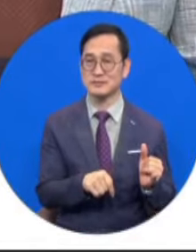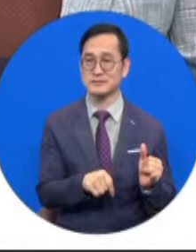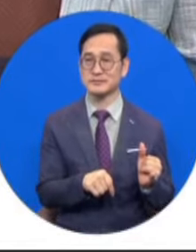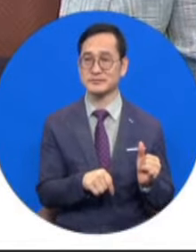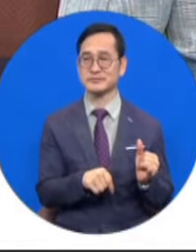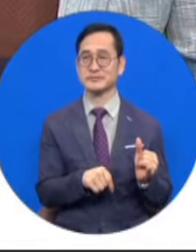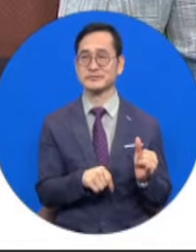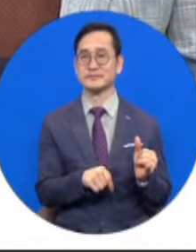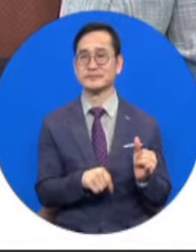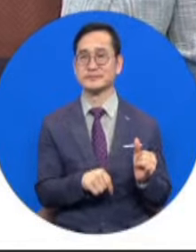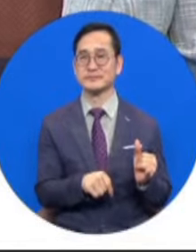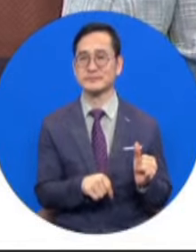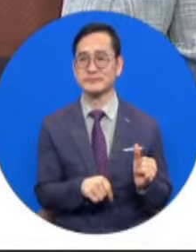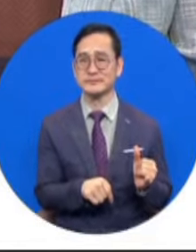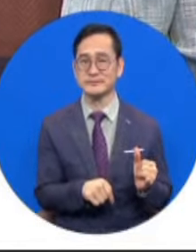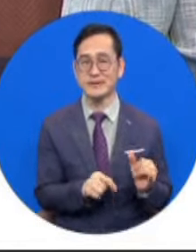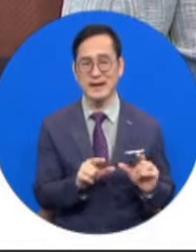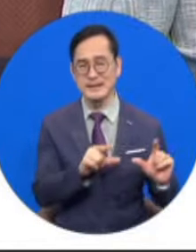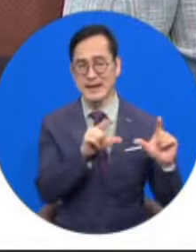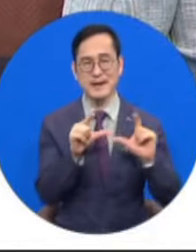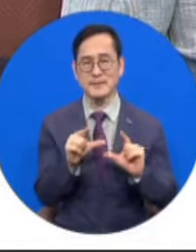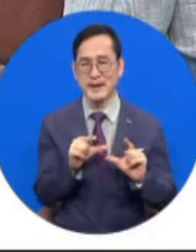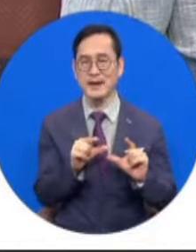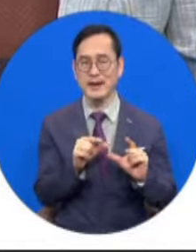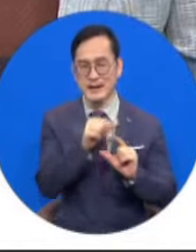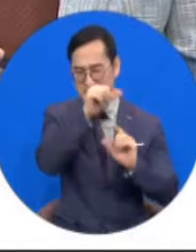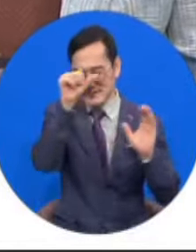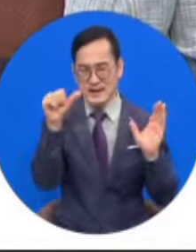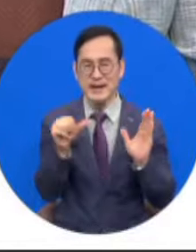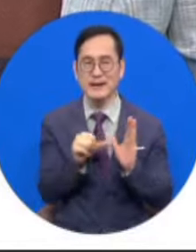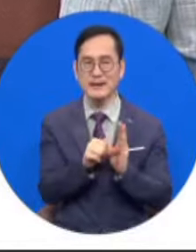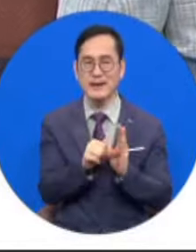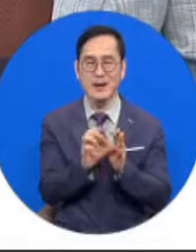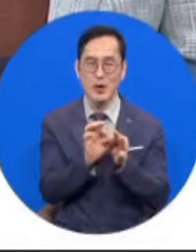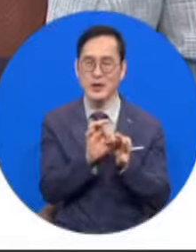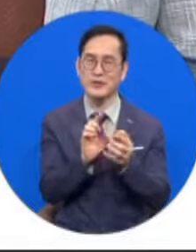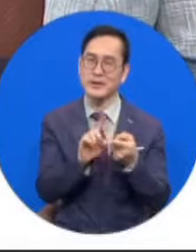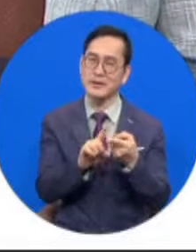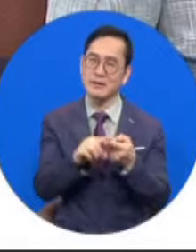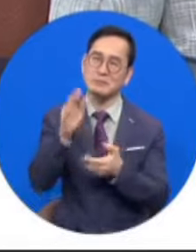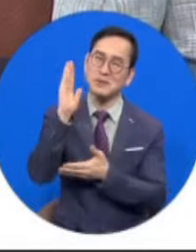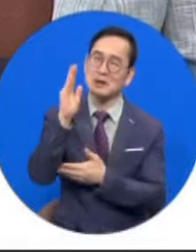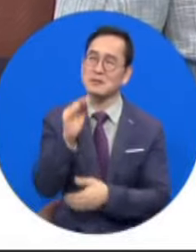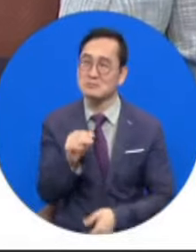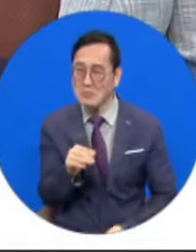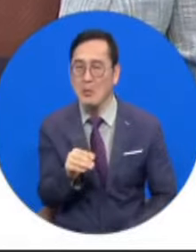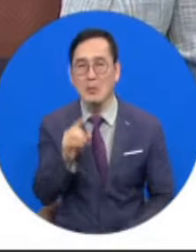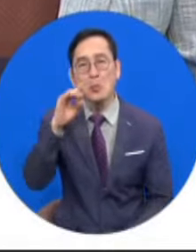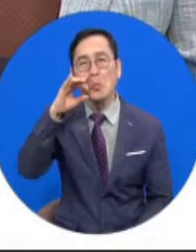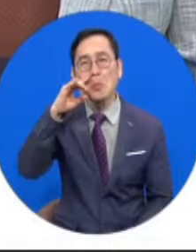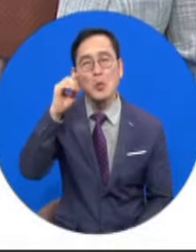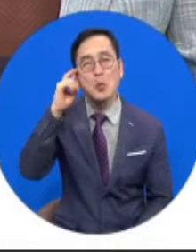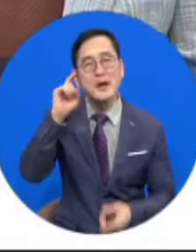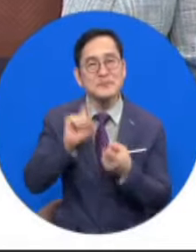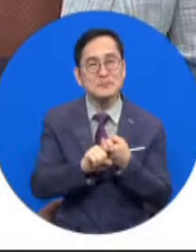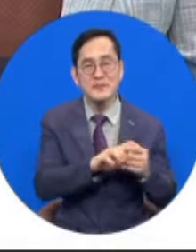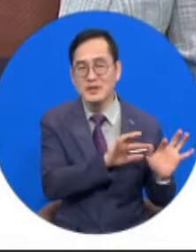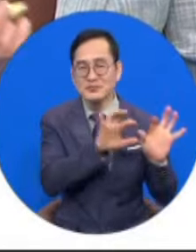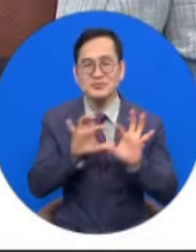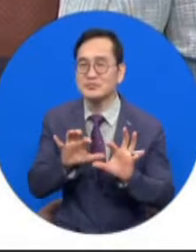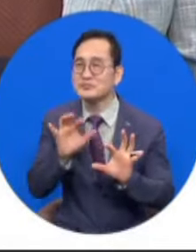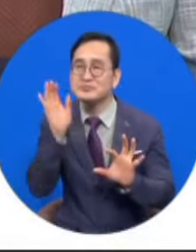기르고 인생을 어떻게 하면 바꿀 수 있지 나의 인생을 이러면서 호기심도 상당히 그 자극하는 그런